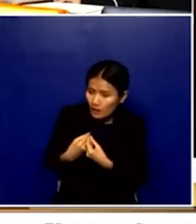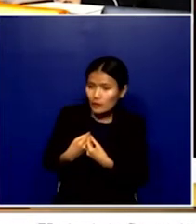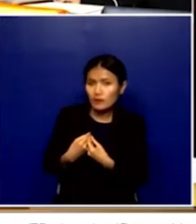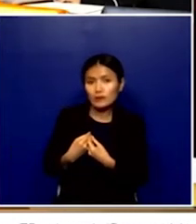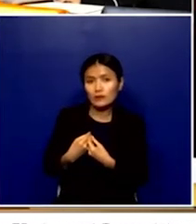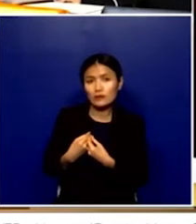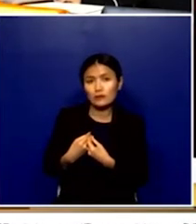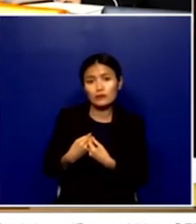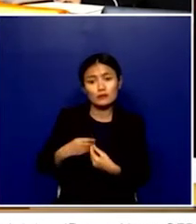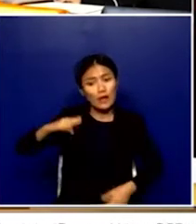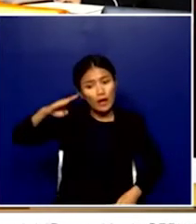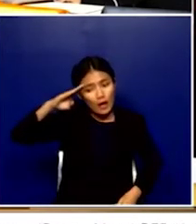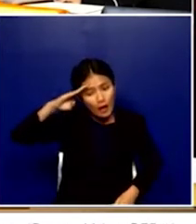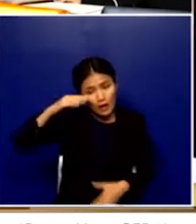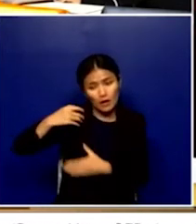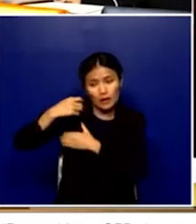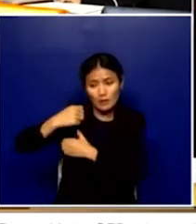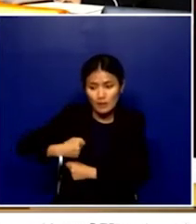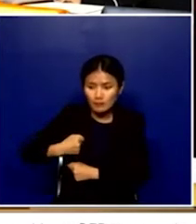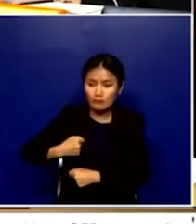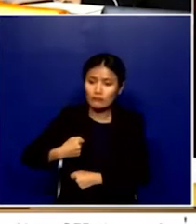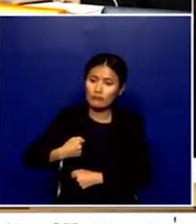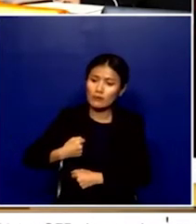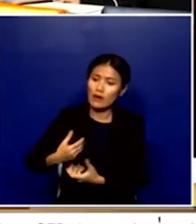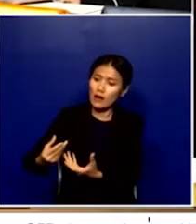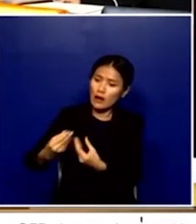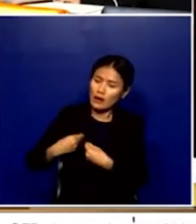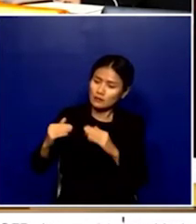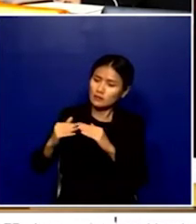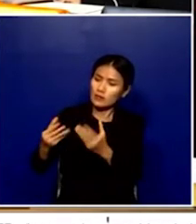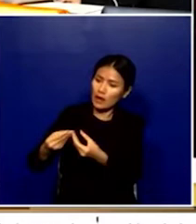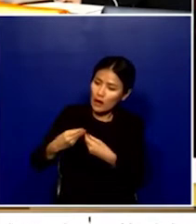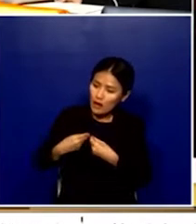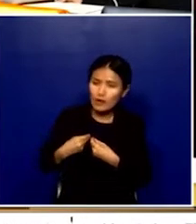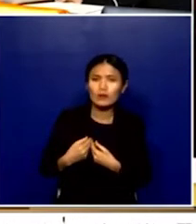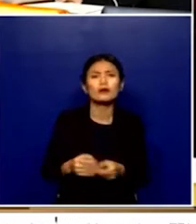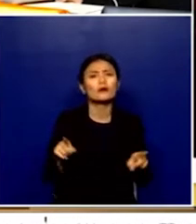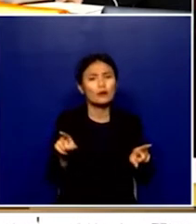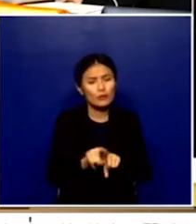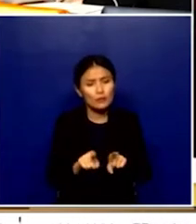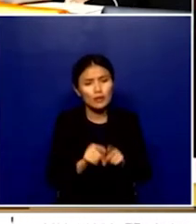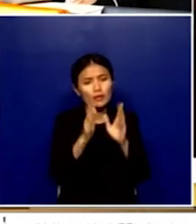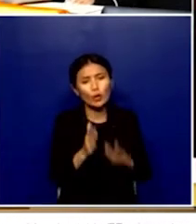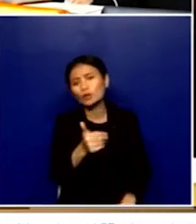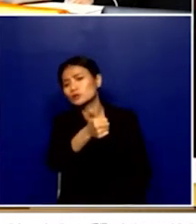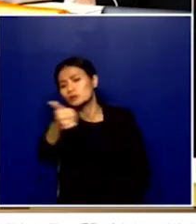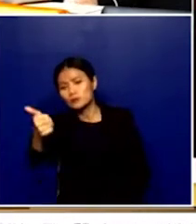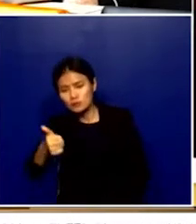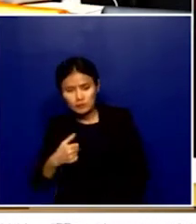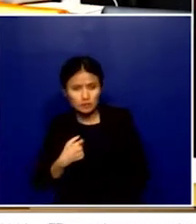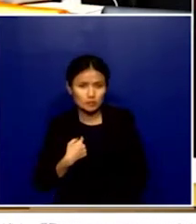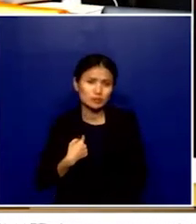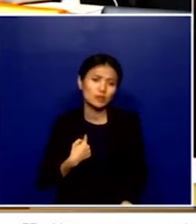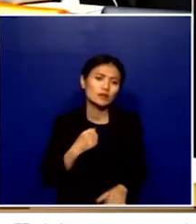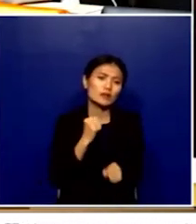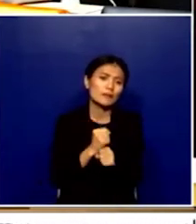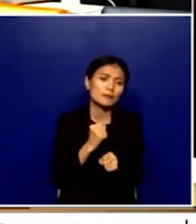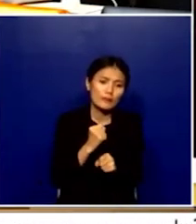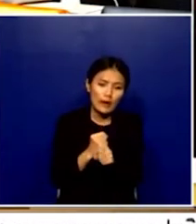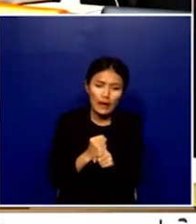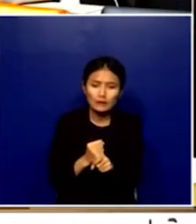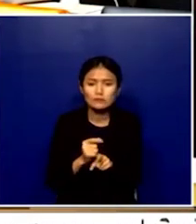อกอบทะบกได้ปฏิบติต่บุคลอื่นๆที่มีสถานภาพและมคุสมบัิเดีวกันในธุรกิการงานปกติ